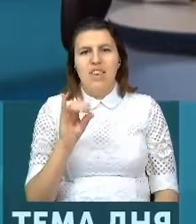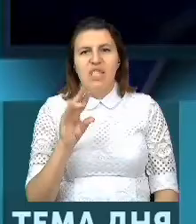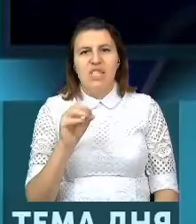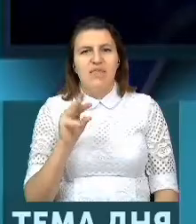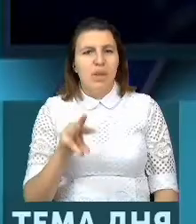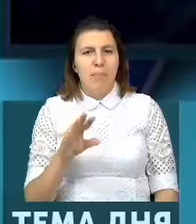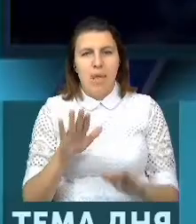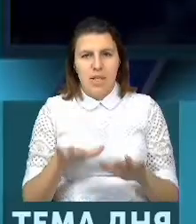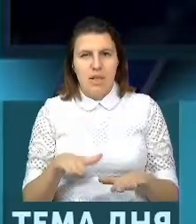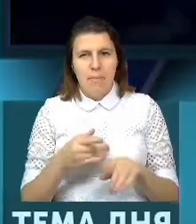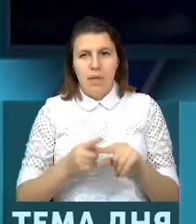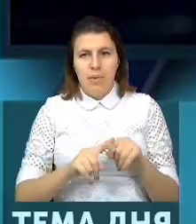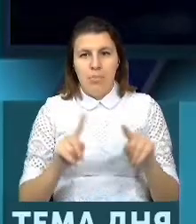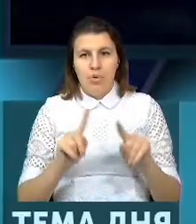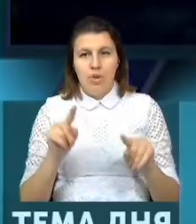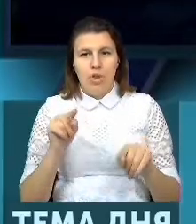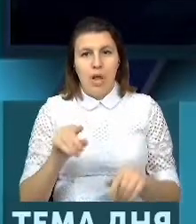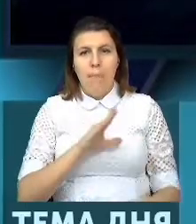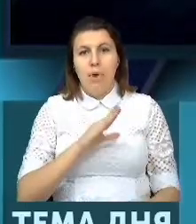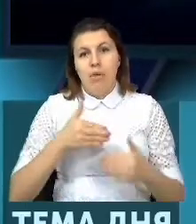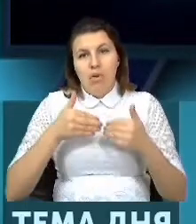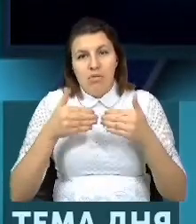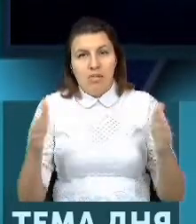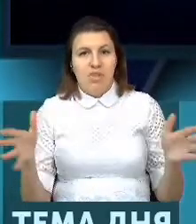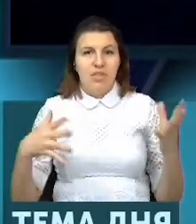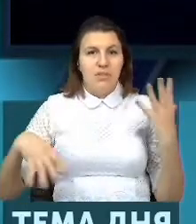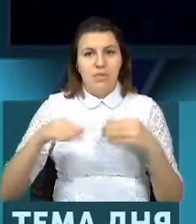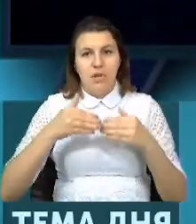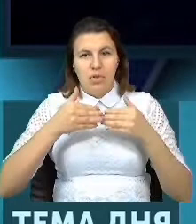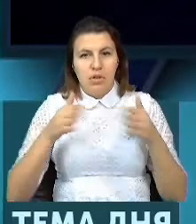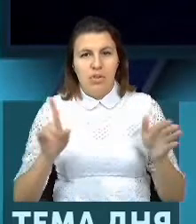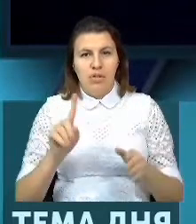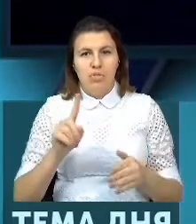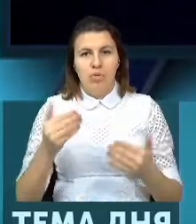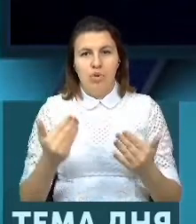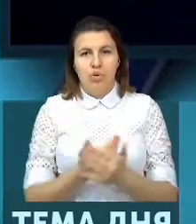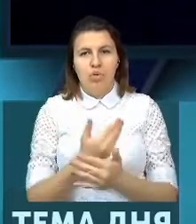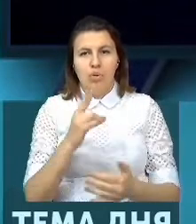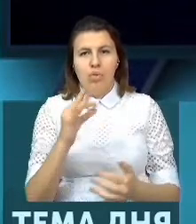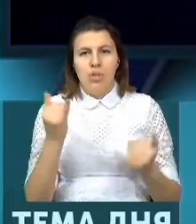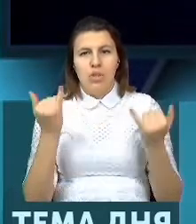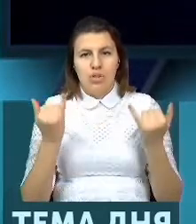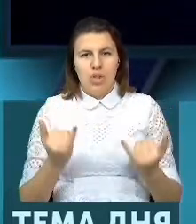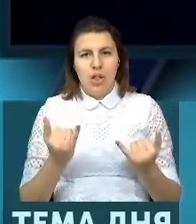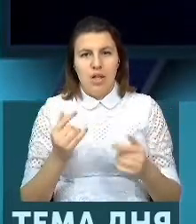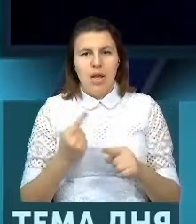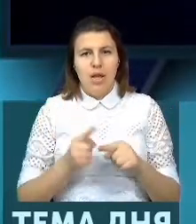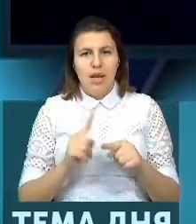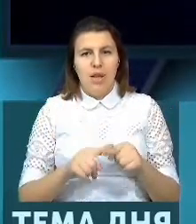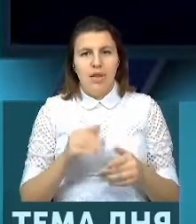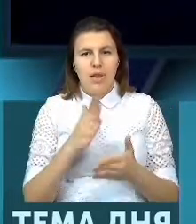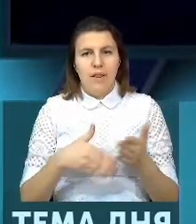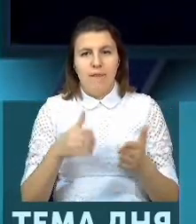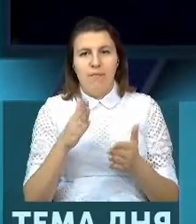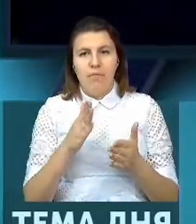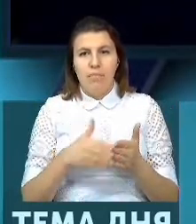все-таки... Там все было очень открыто, все были открыты к чему-то новому. Однако сейчас это вообще... Для